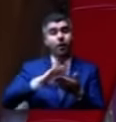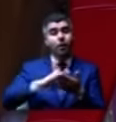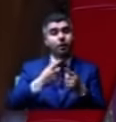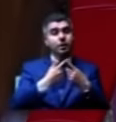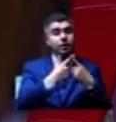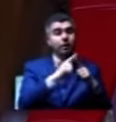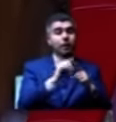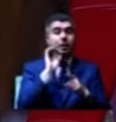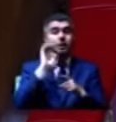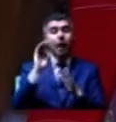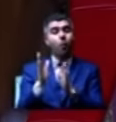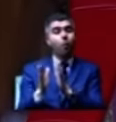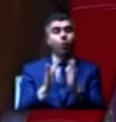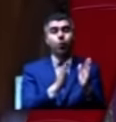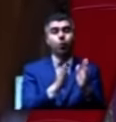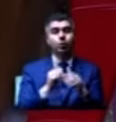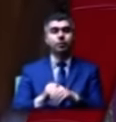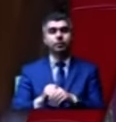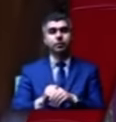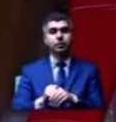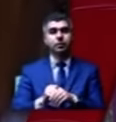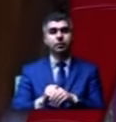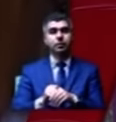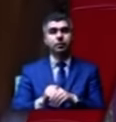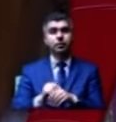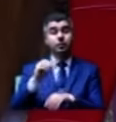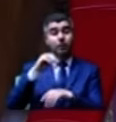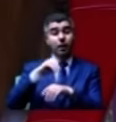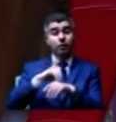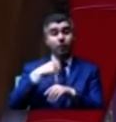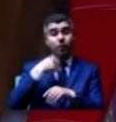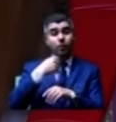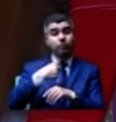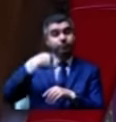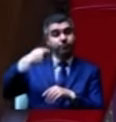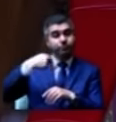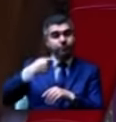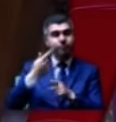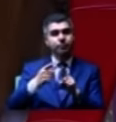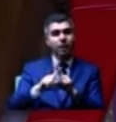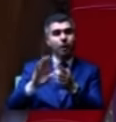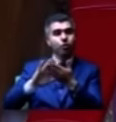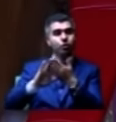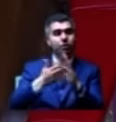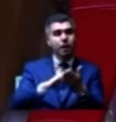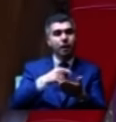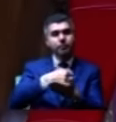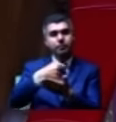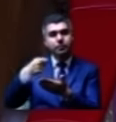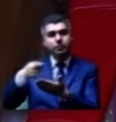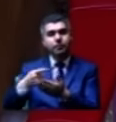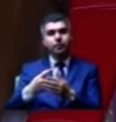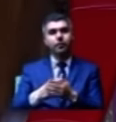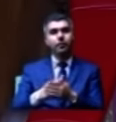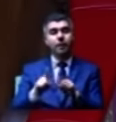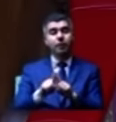شرتي لها درعا تافيلات. كما أن هناك منح وزعت على المجتمع المدني، وعدد